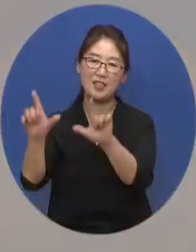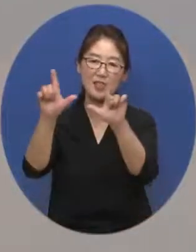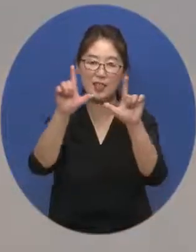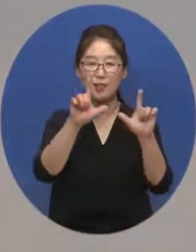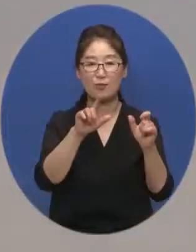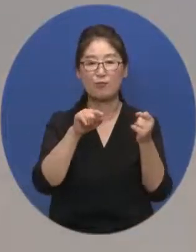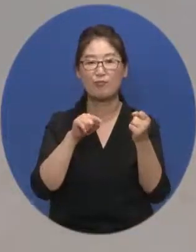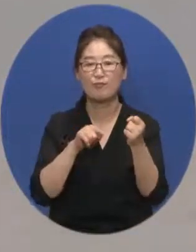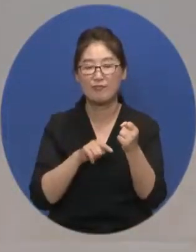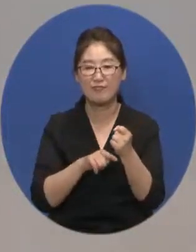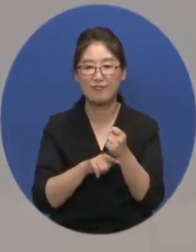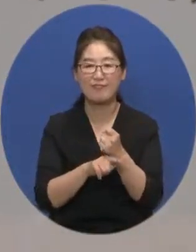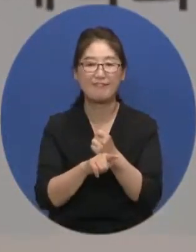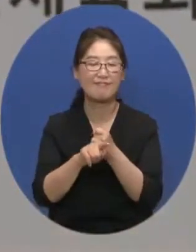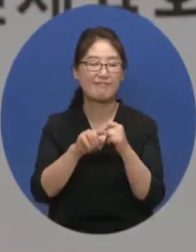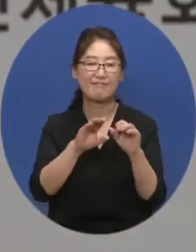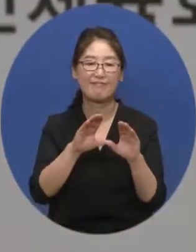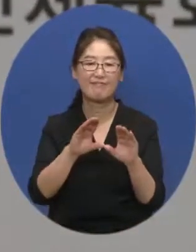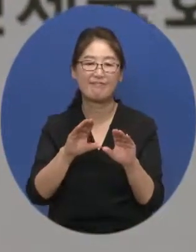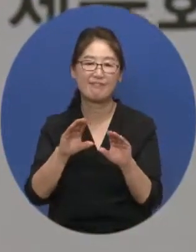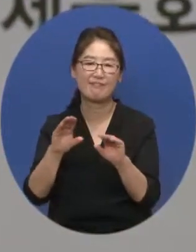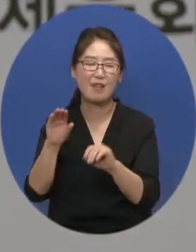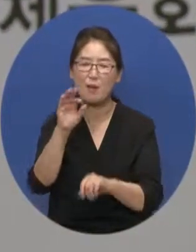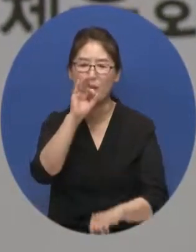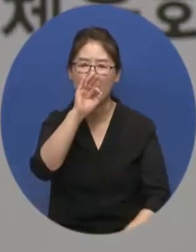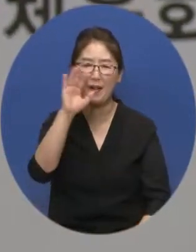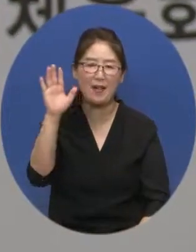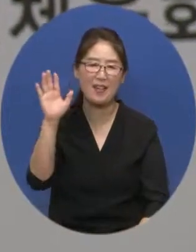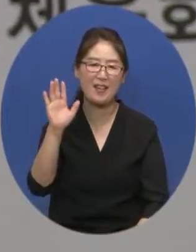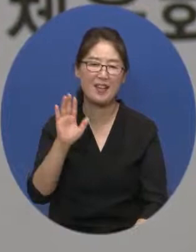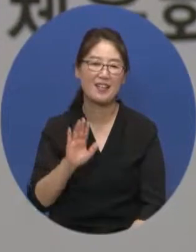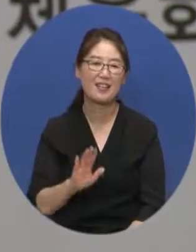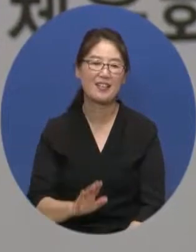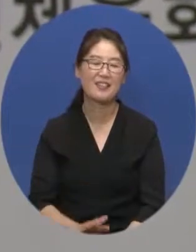선 이유 멈출 수 없어.